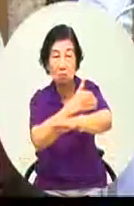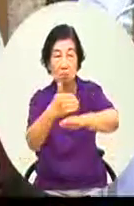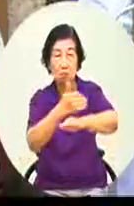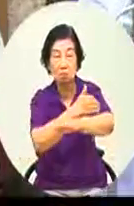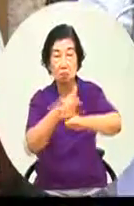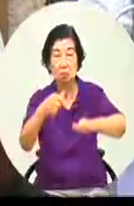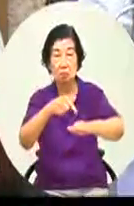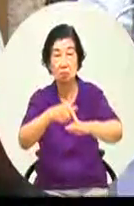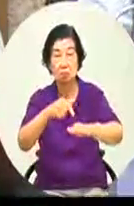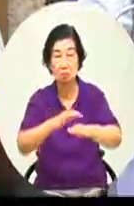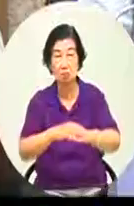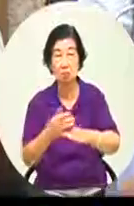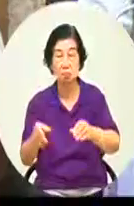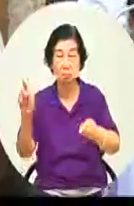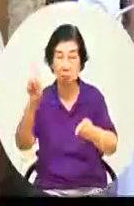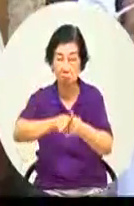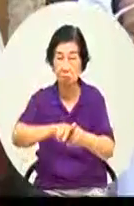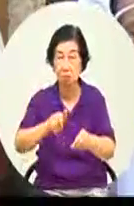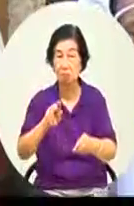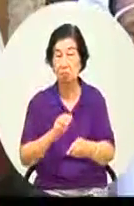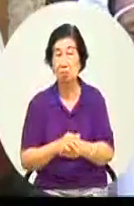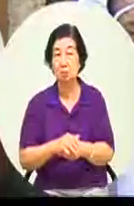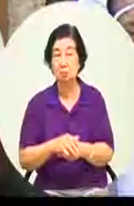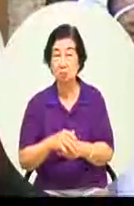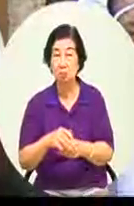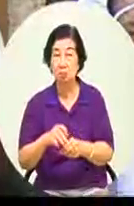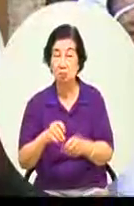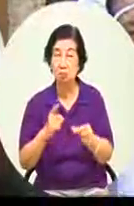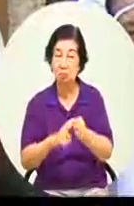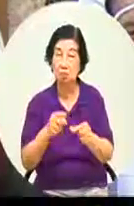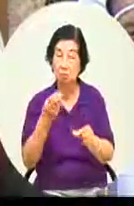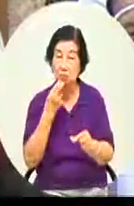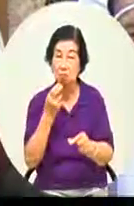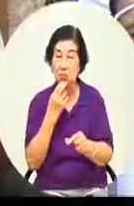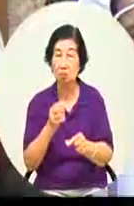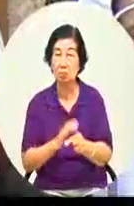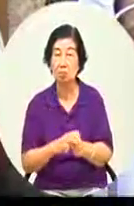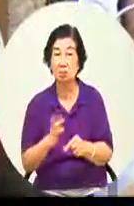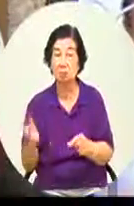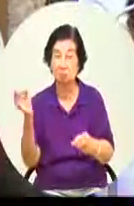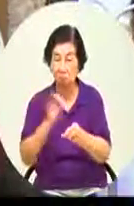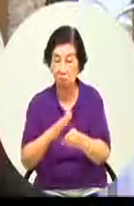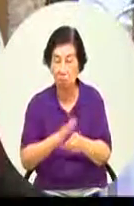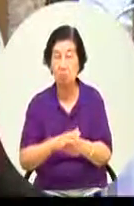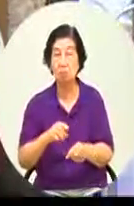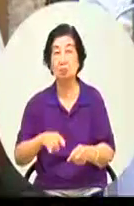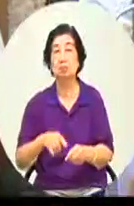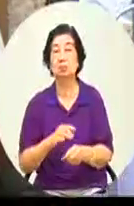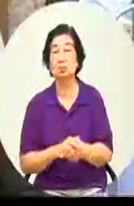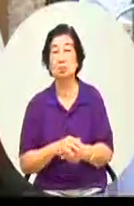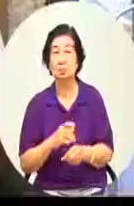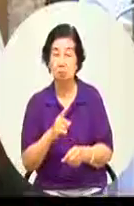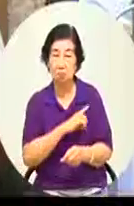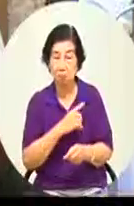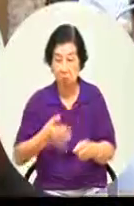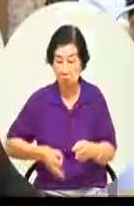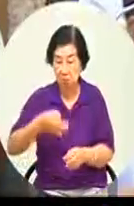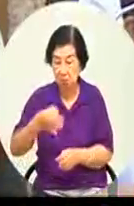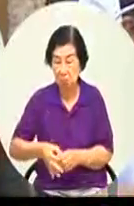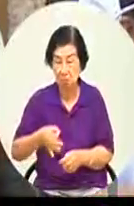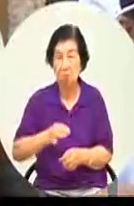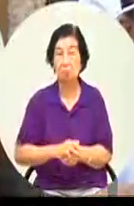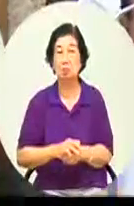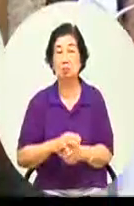会当给咱补助，啊，中央若要给咱补助，就是自偿率要有够。咱现在吼，北面的部分的自偿率的部分的